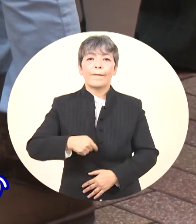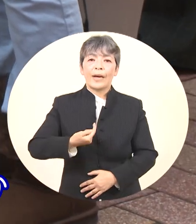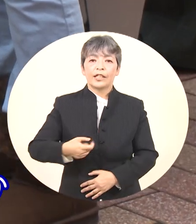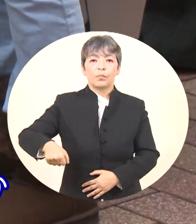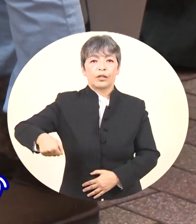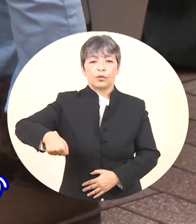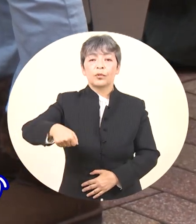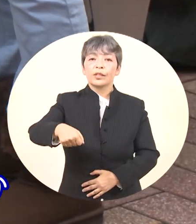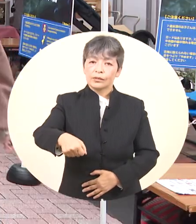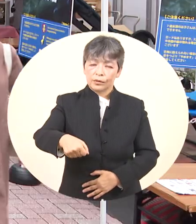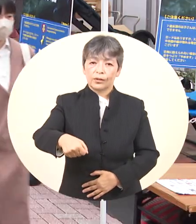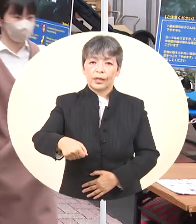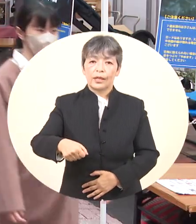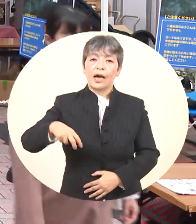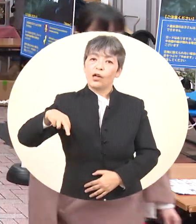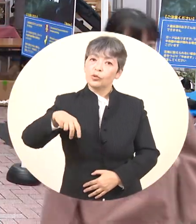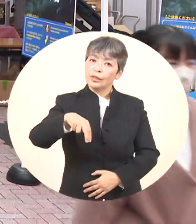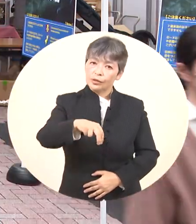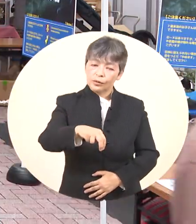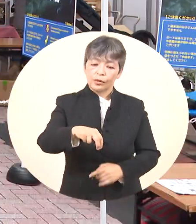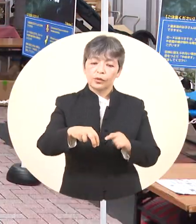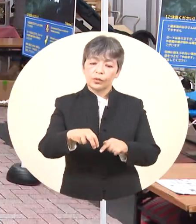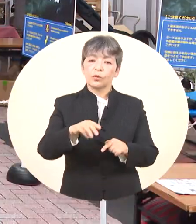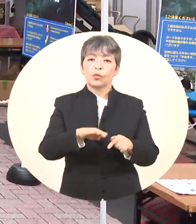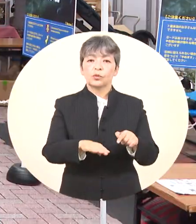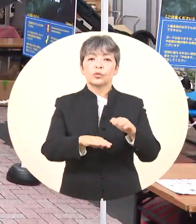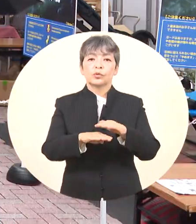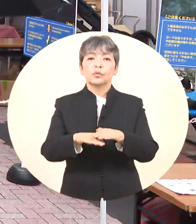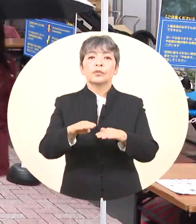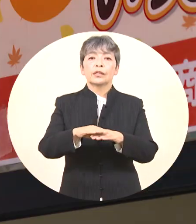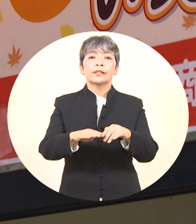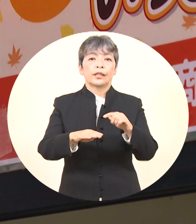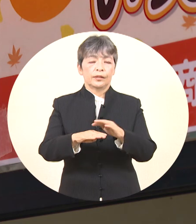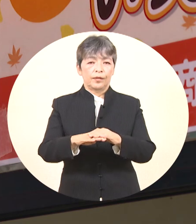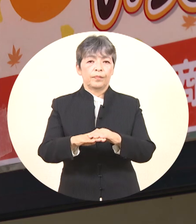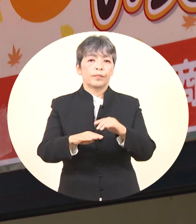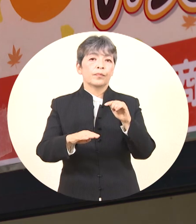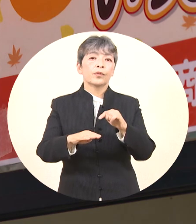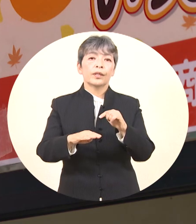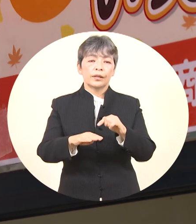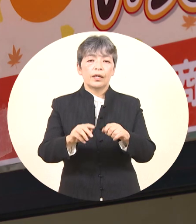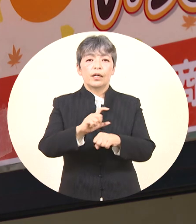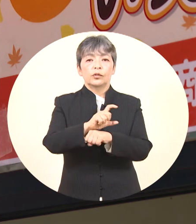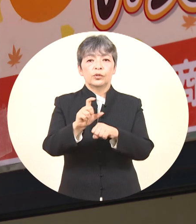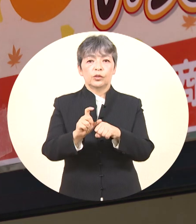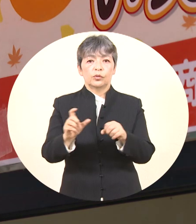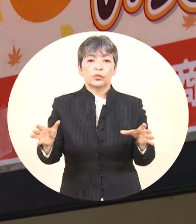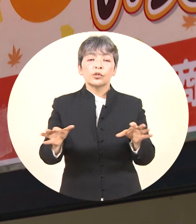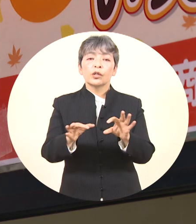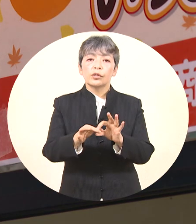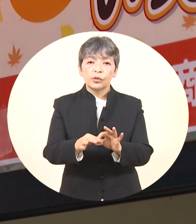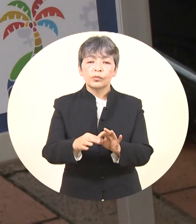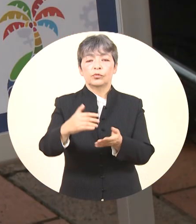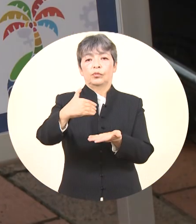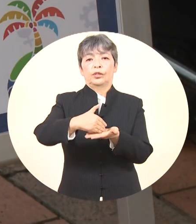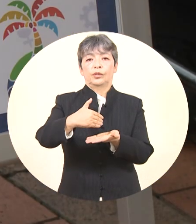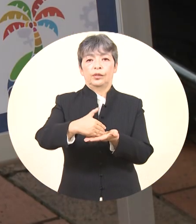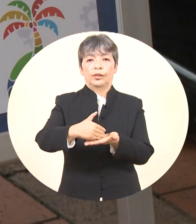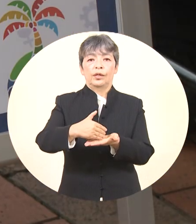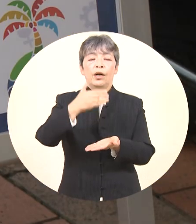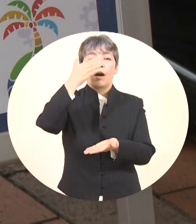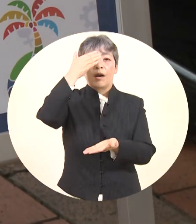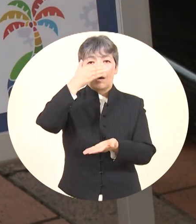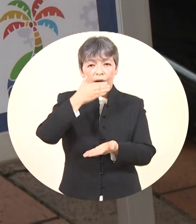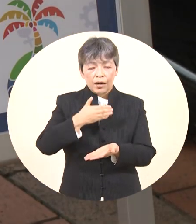イバッグを持ってくるとか歩いてくるとか、そういったことも一つ一つ SDGs につながるよというふうな話を聞い